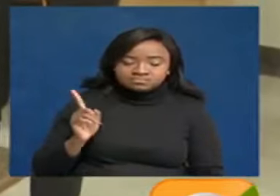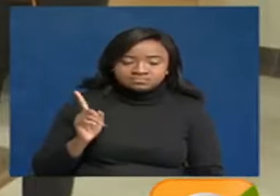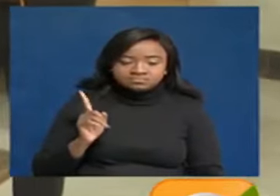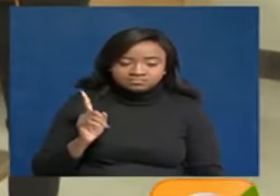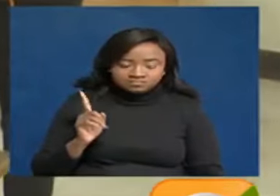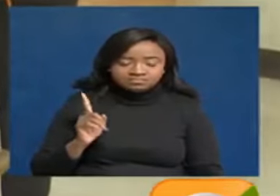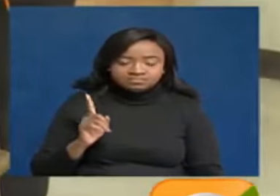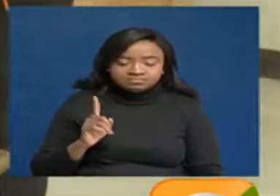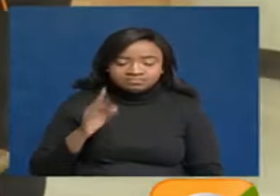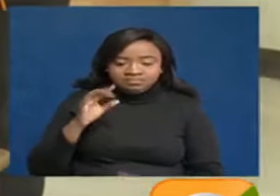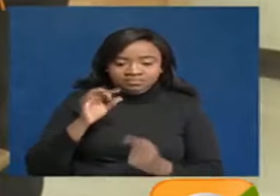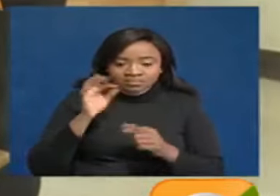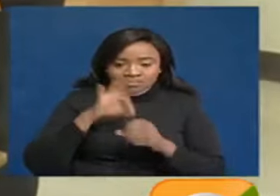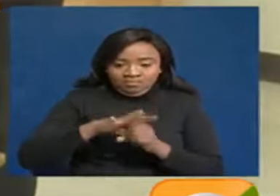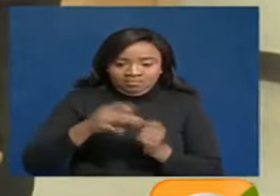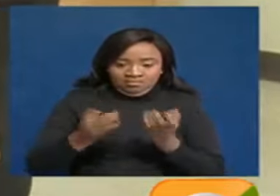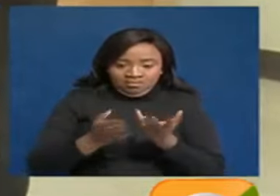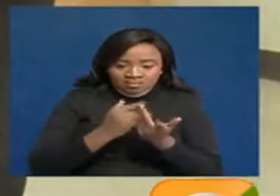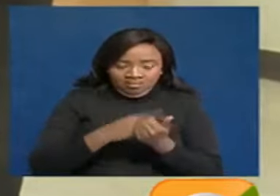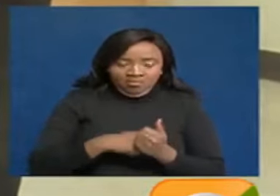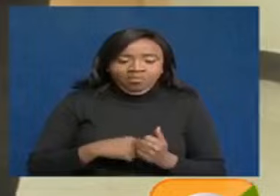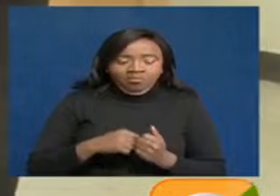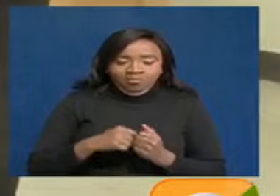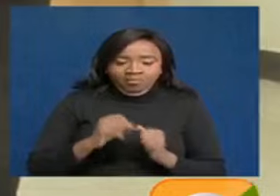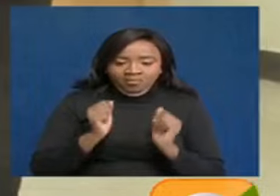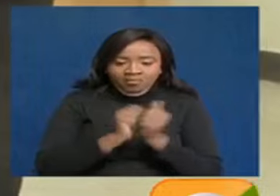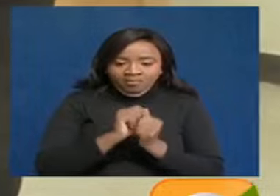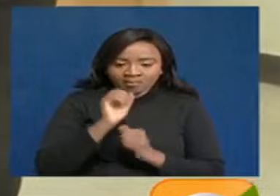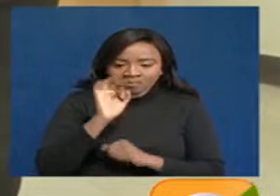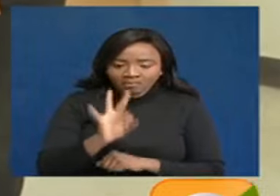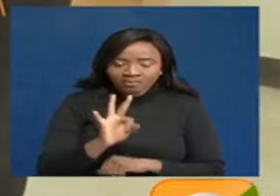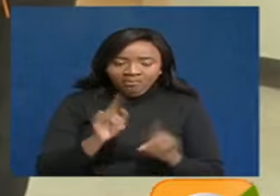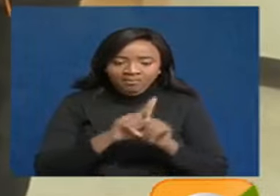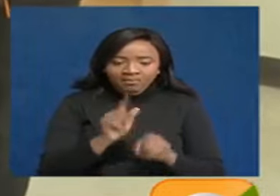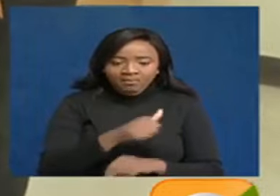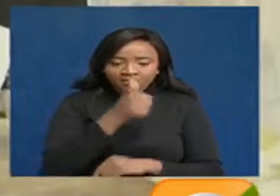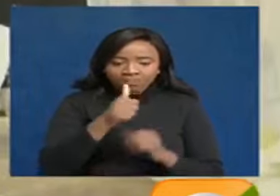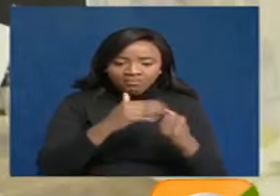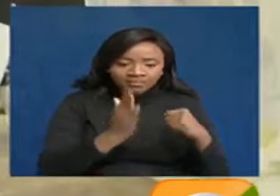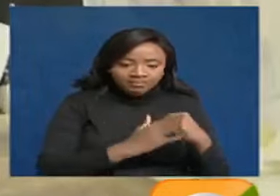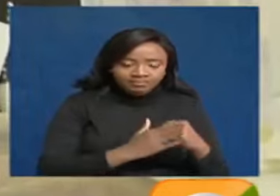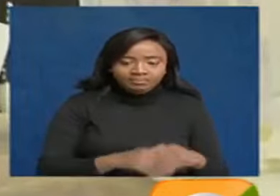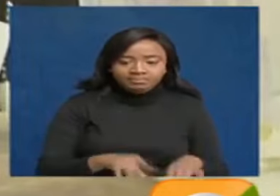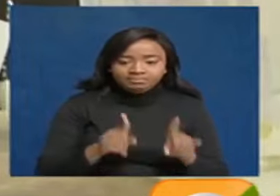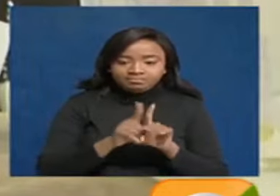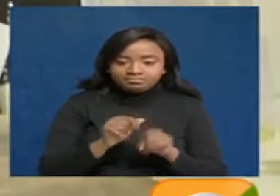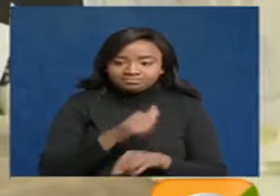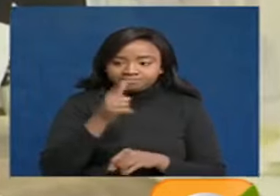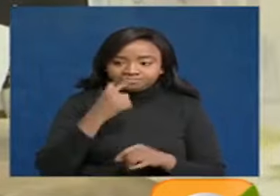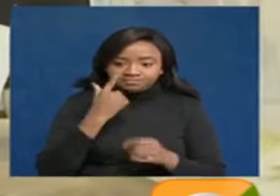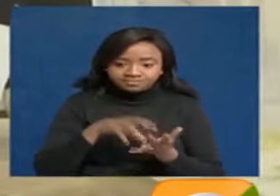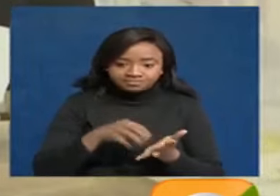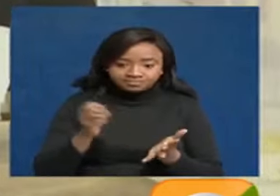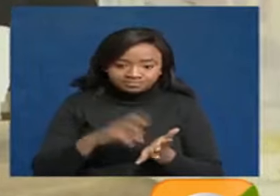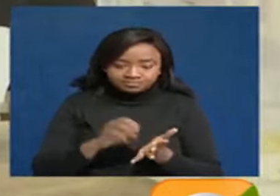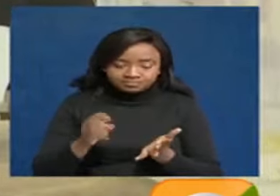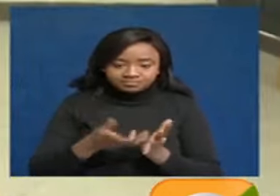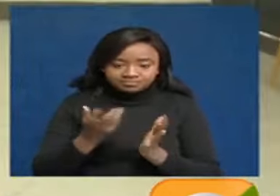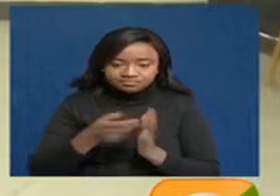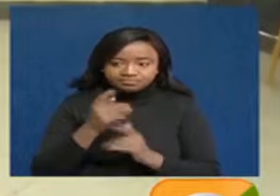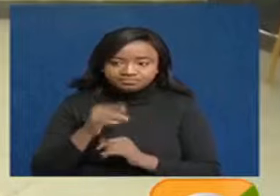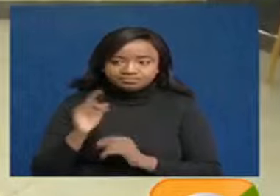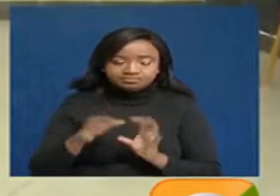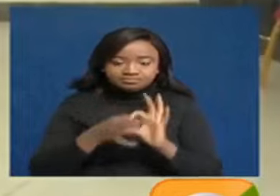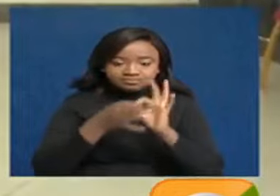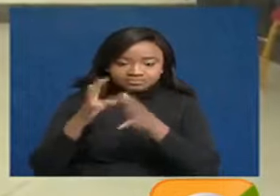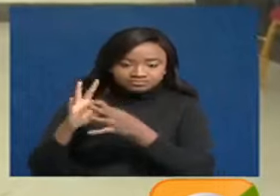Kai alijizolea kura 13 huku Joseph Runu akiambulia kura 9. Sasa waliotolewa kwenye uchaguzi wa mataifa 48 nchini